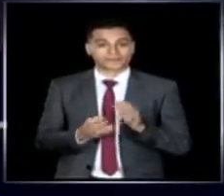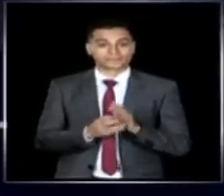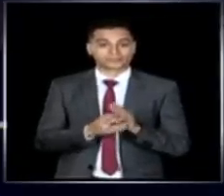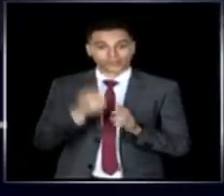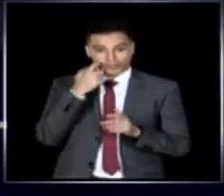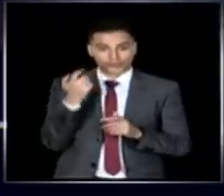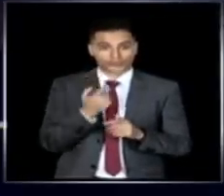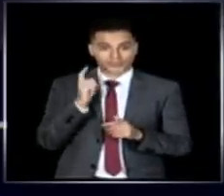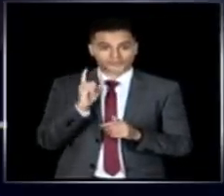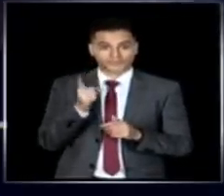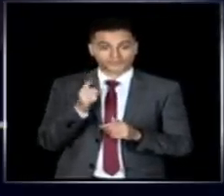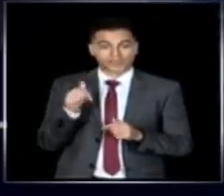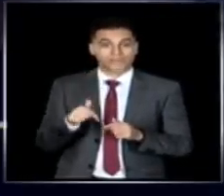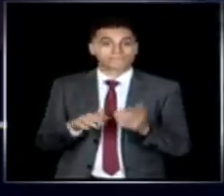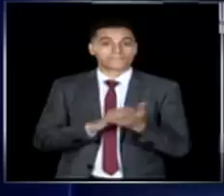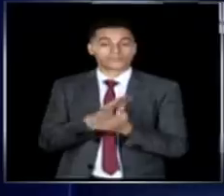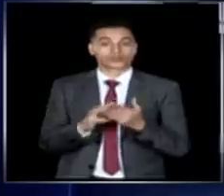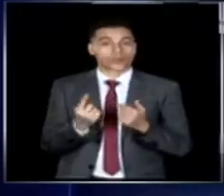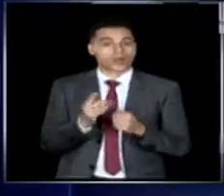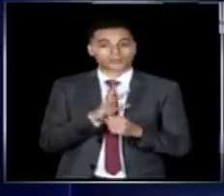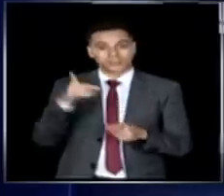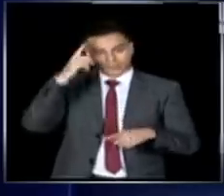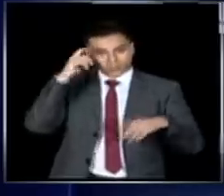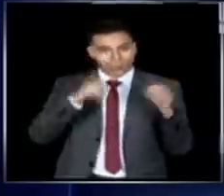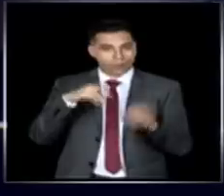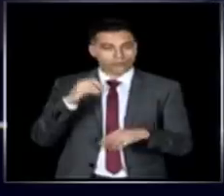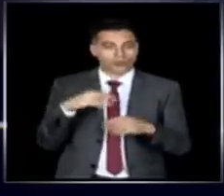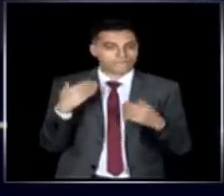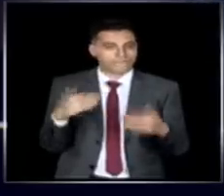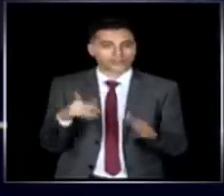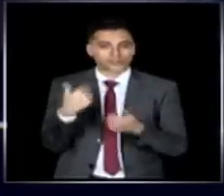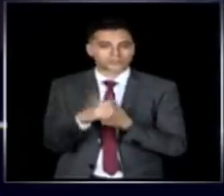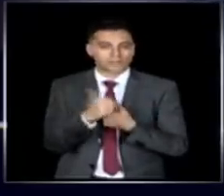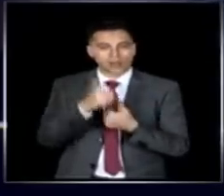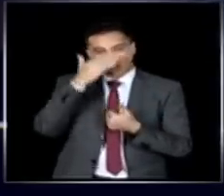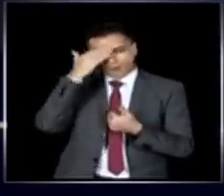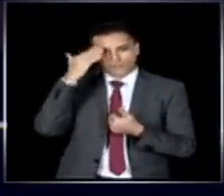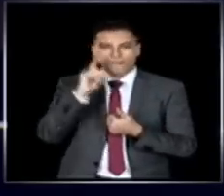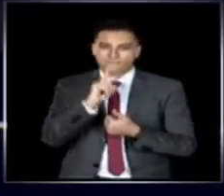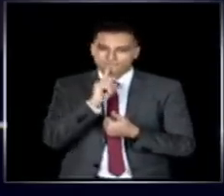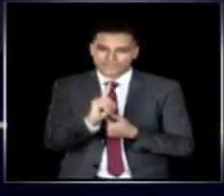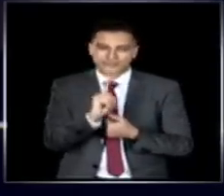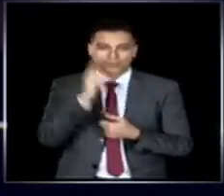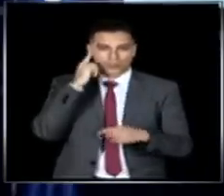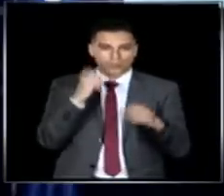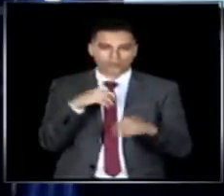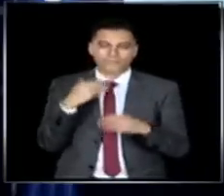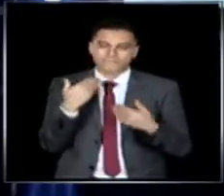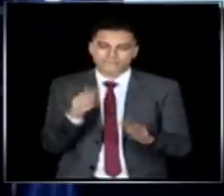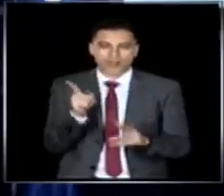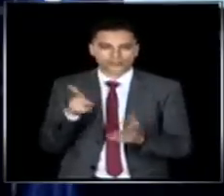جامعة عين شمس، مشكلتكو التوتر، تنقصكو الخبرة، ولكن ماتش زي